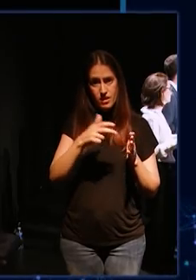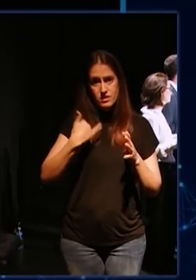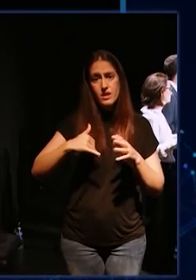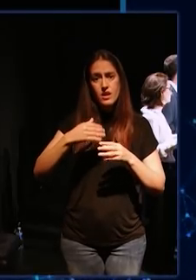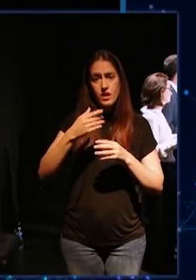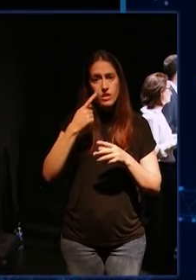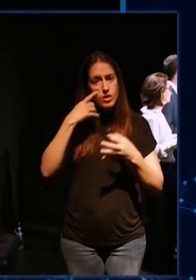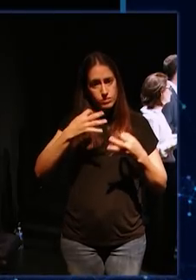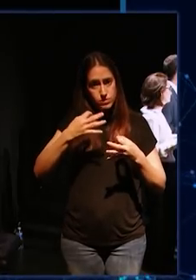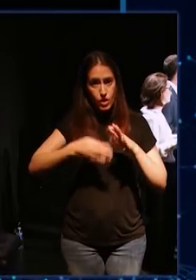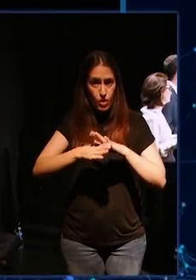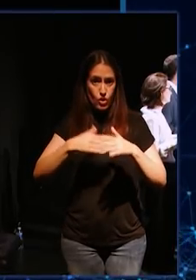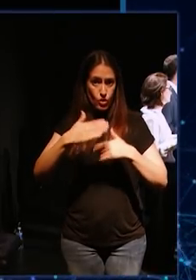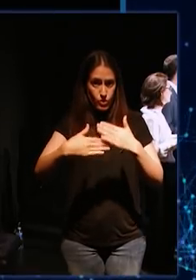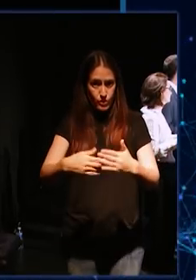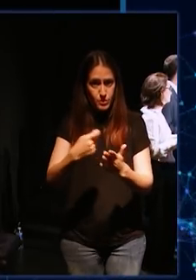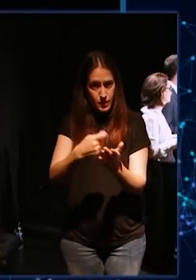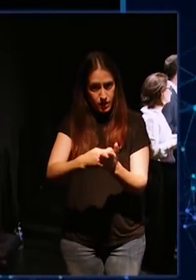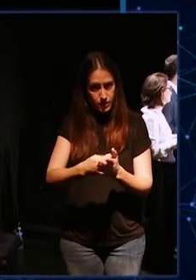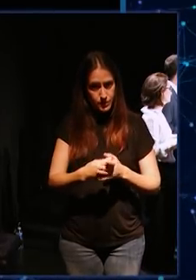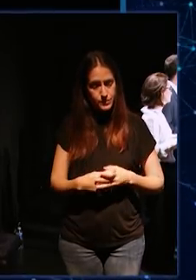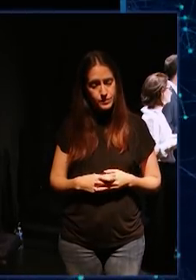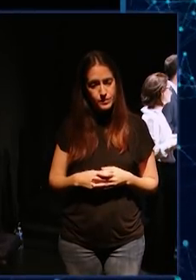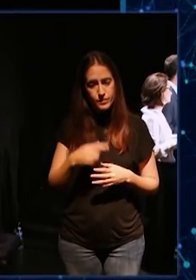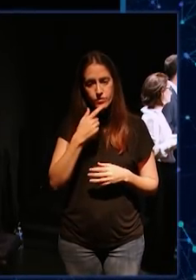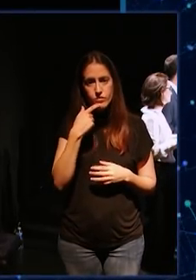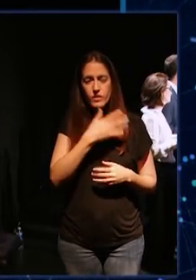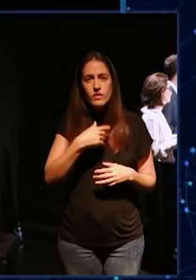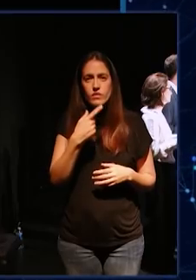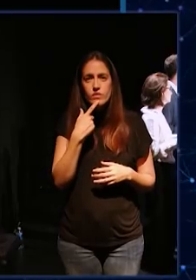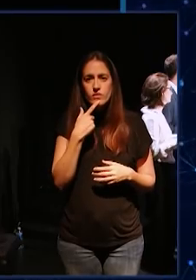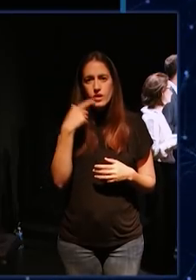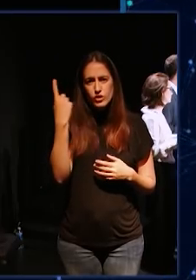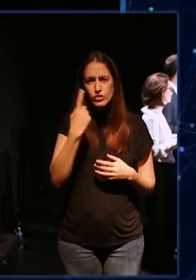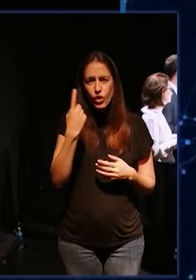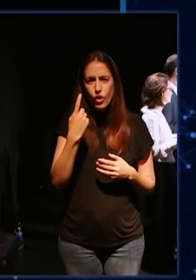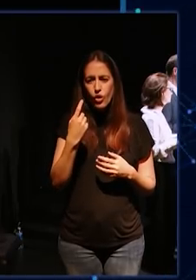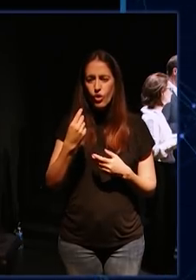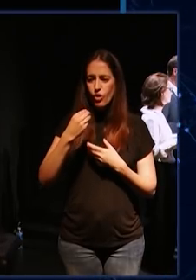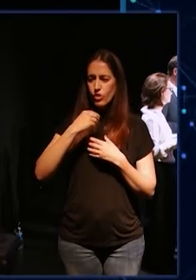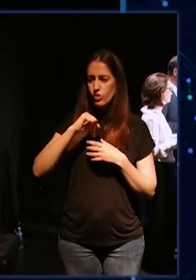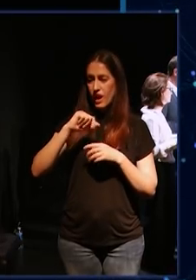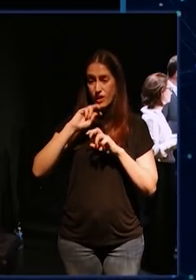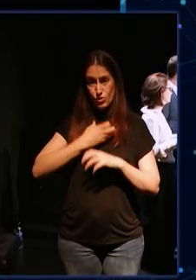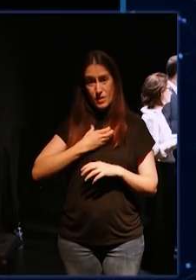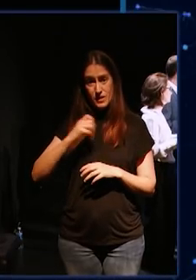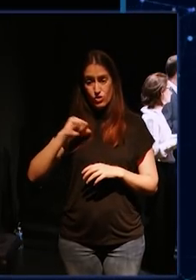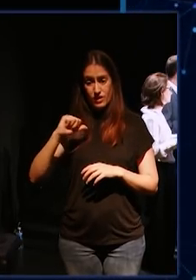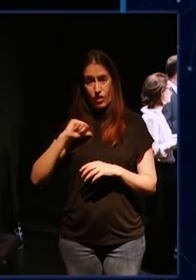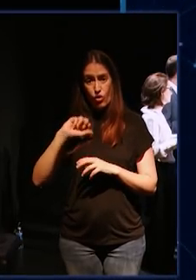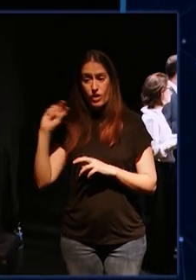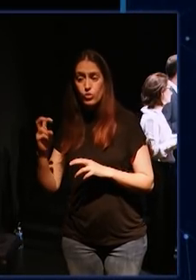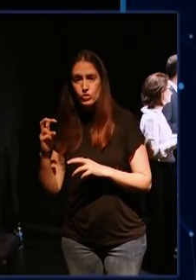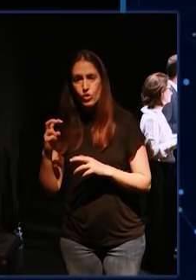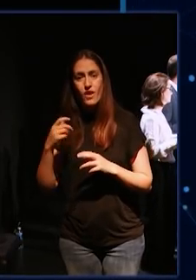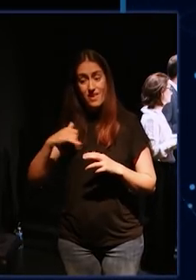continuar pagant els habitatges. I a més, no és una qüestió a vegades de tenir més recursos, sinó de gestionar els recursos que ja existeixen.